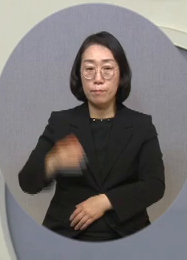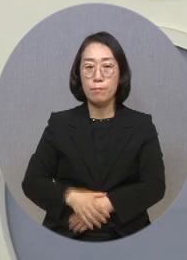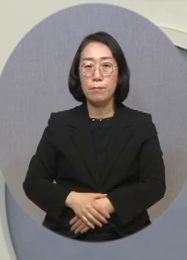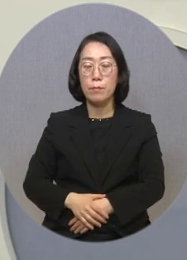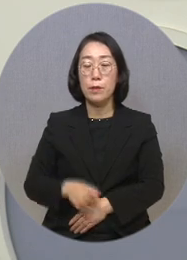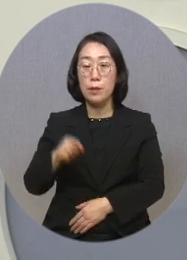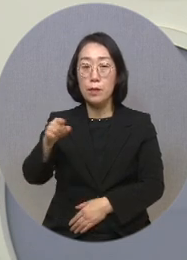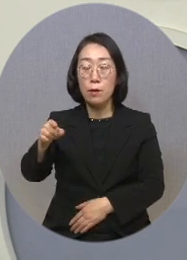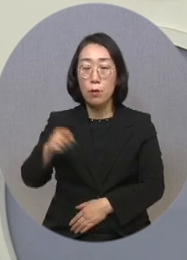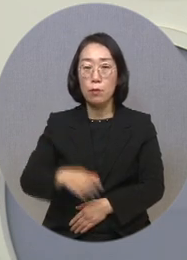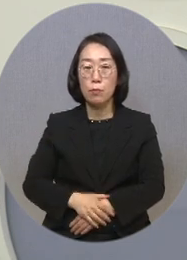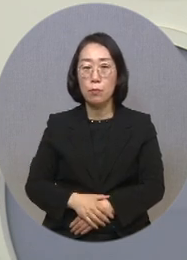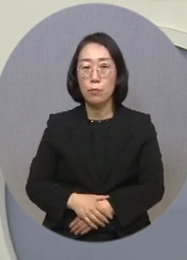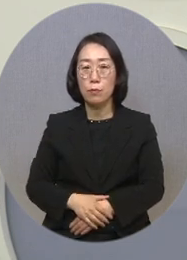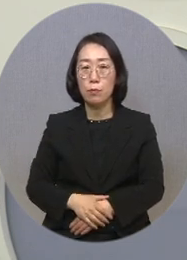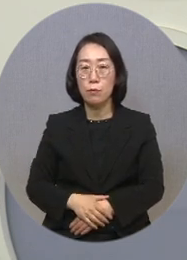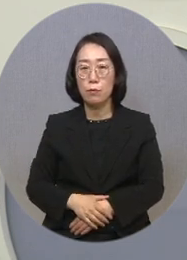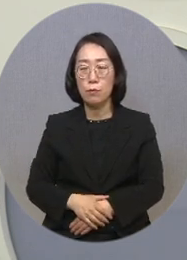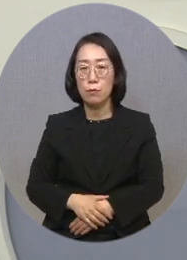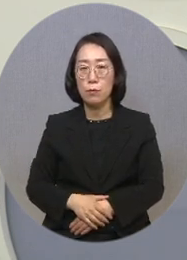그러한 임기의 기운도